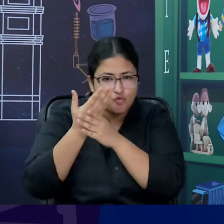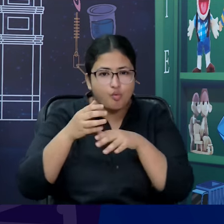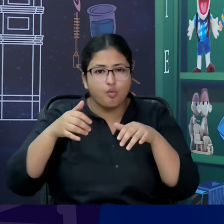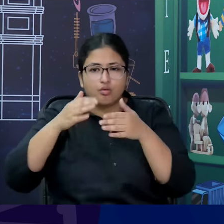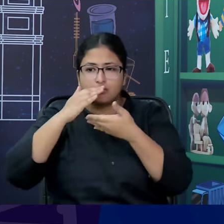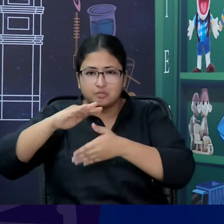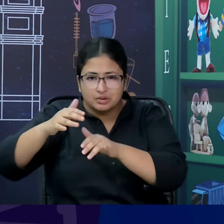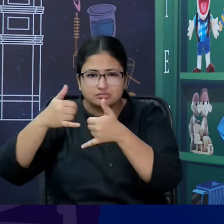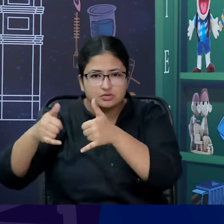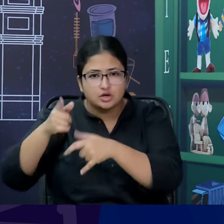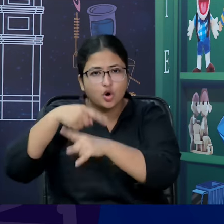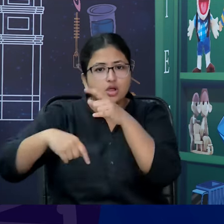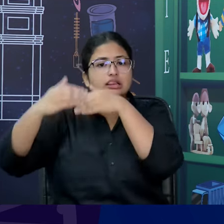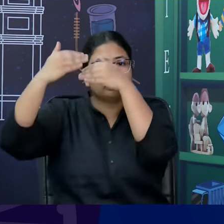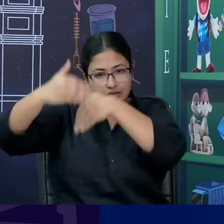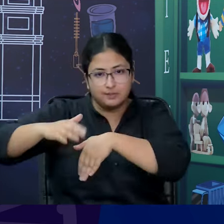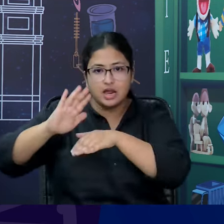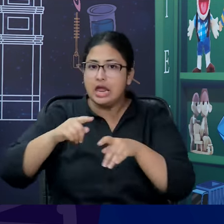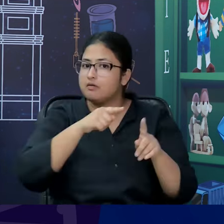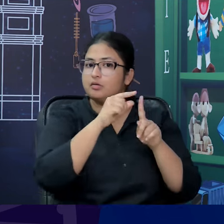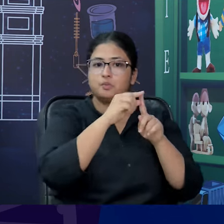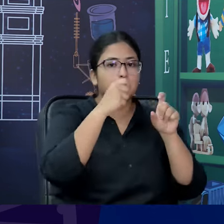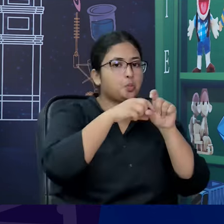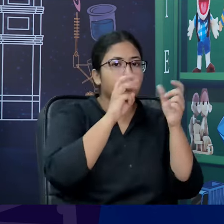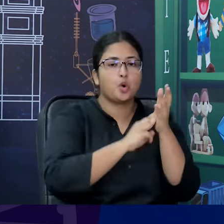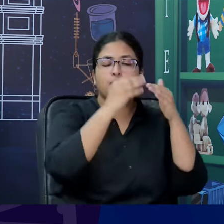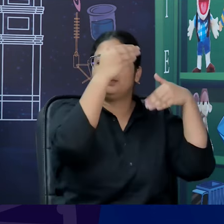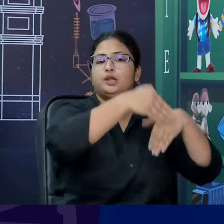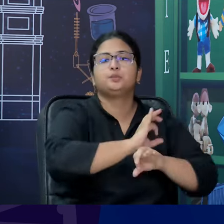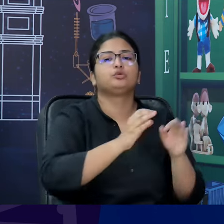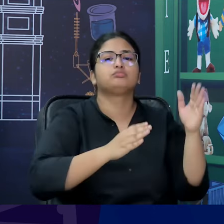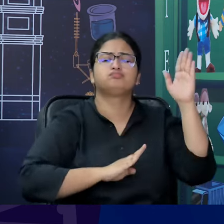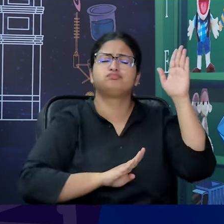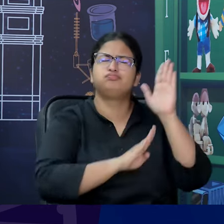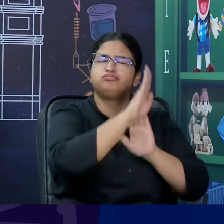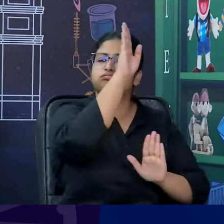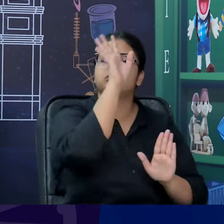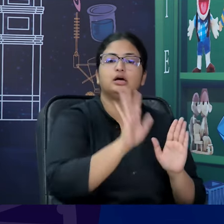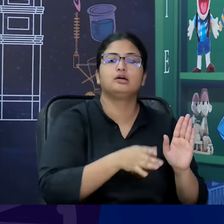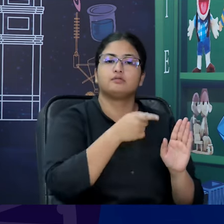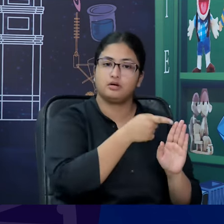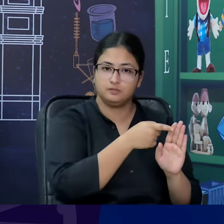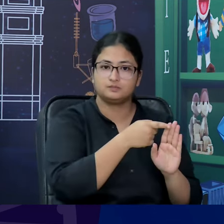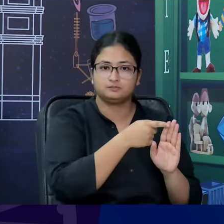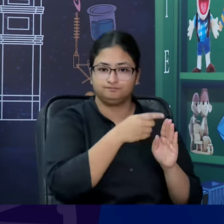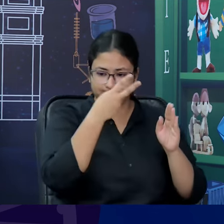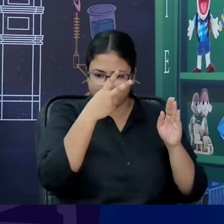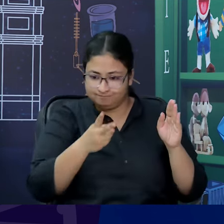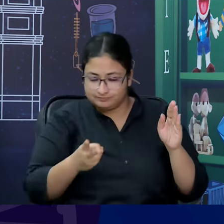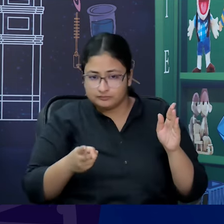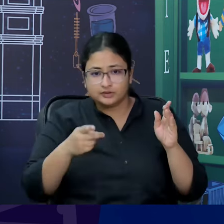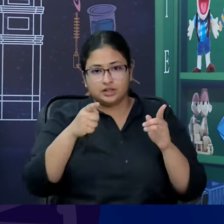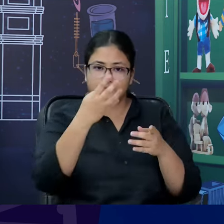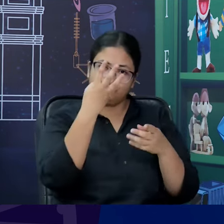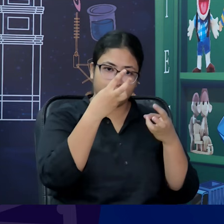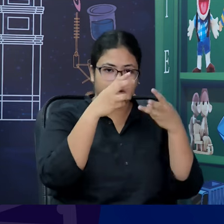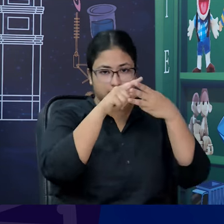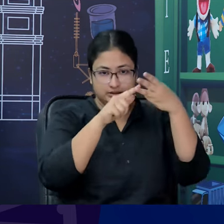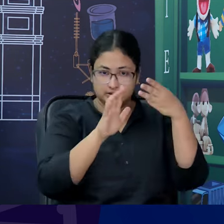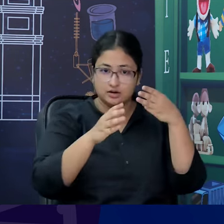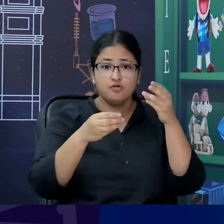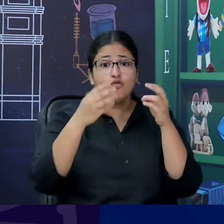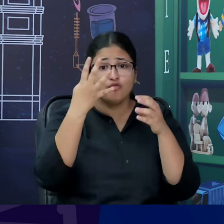आप आगे जो दो तीन पद्यांश दिए गए हैं चौथा पद्यांश आप स्वयं बनाए कि कविता एक